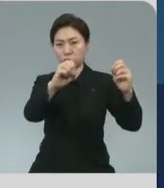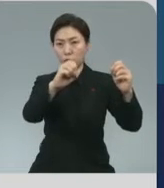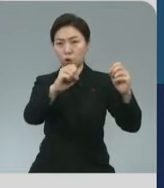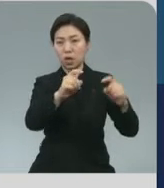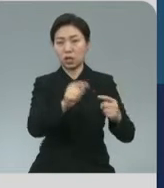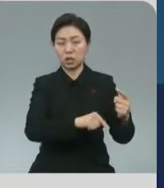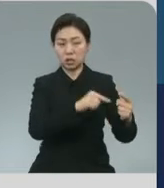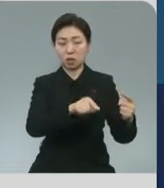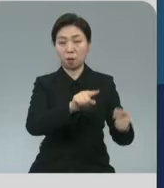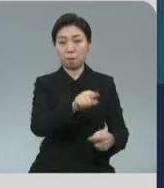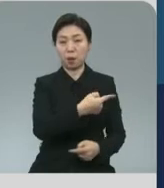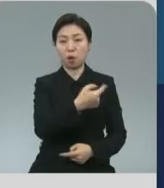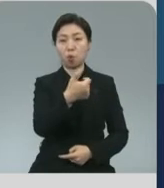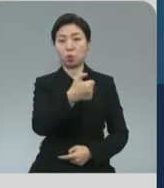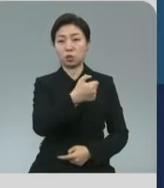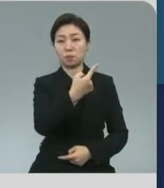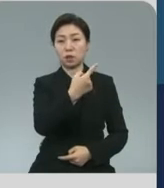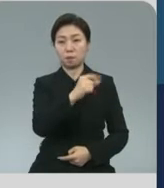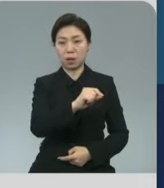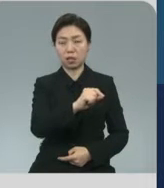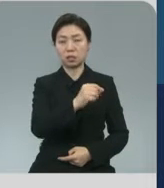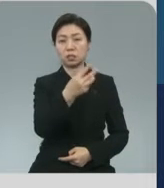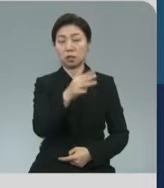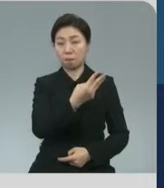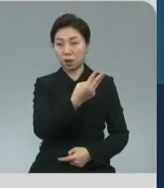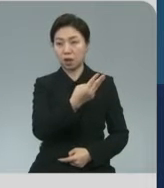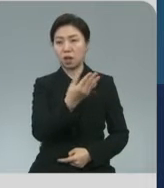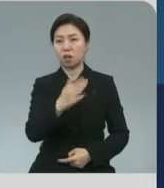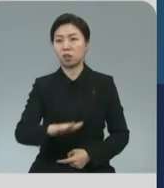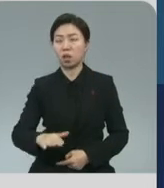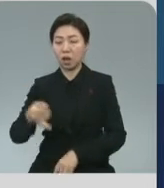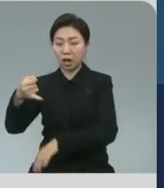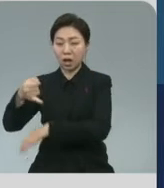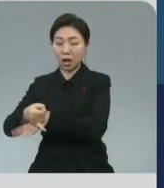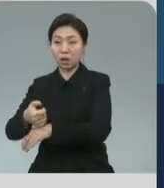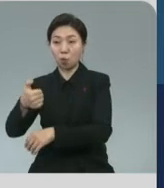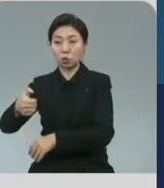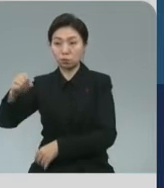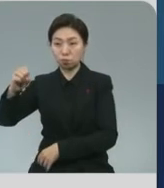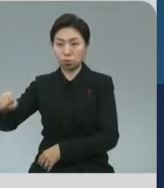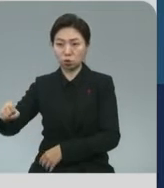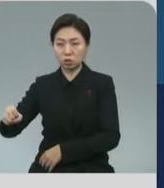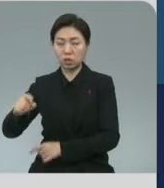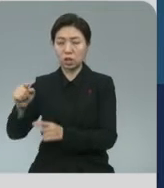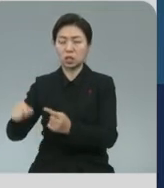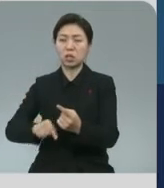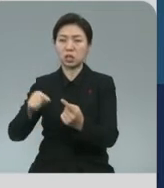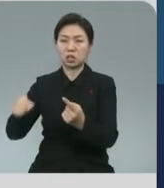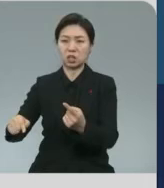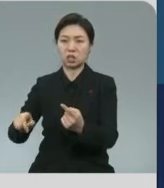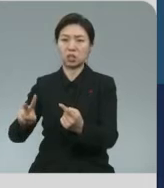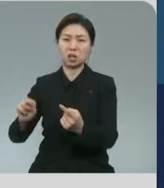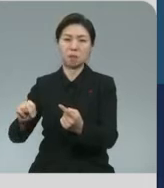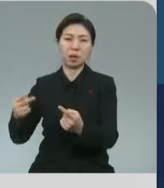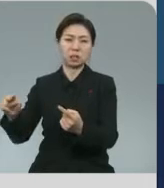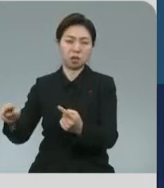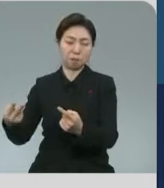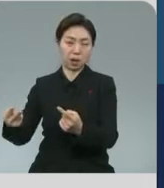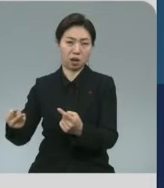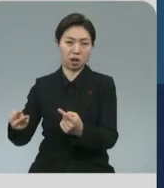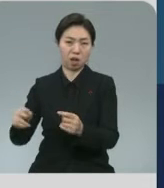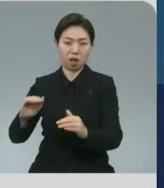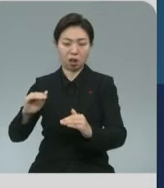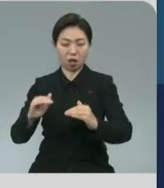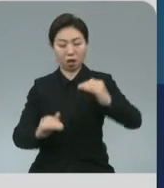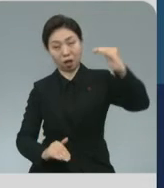10% 的财富占整体财富的 58.5%， 人均达 105.13 万欧元，但下